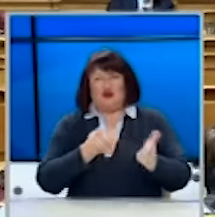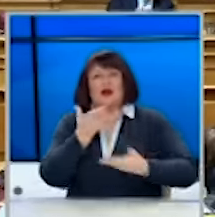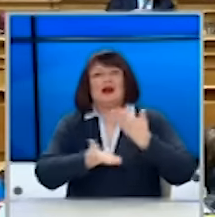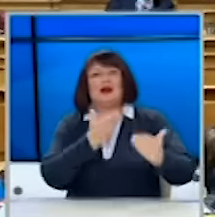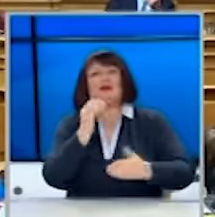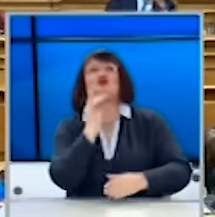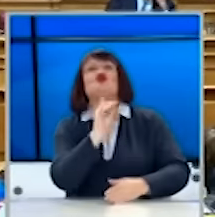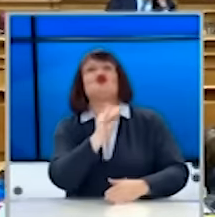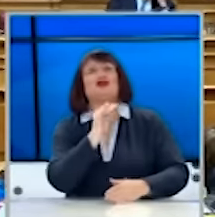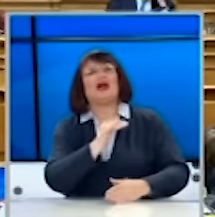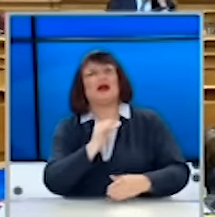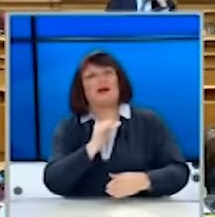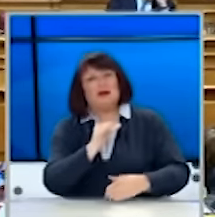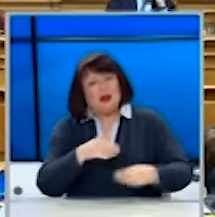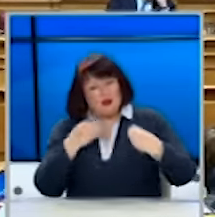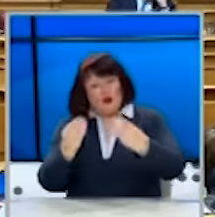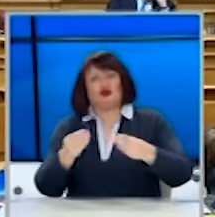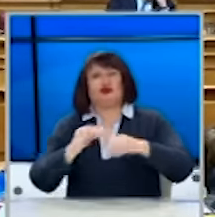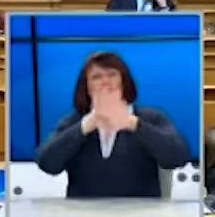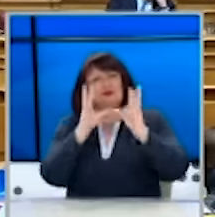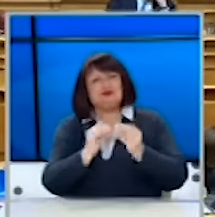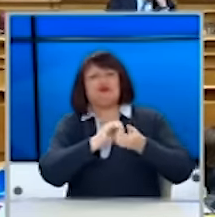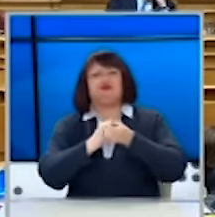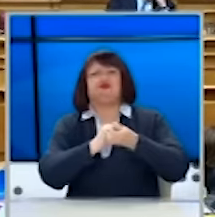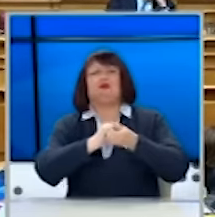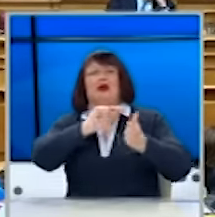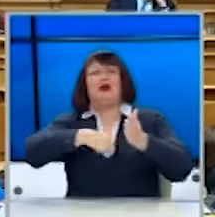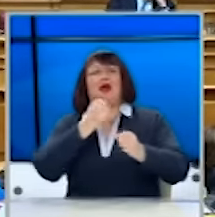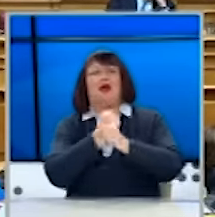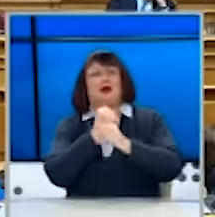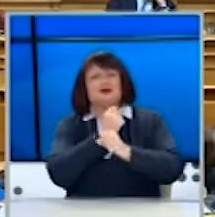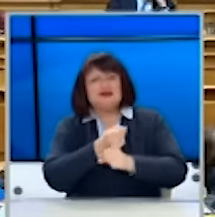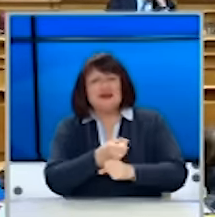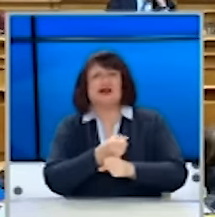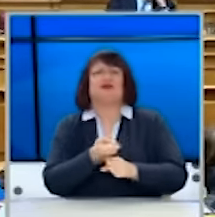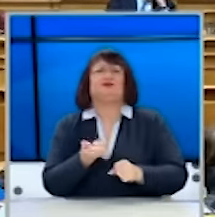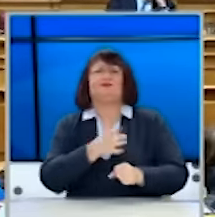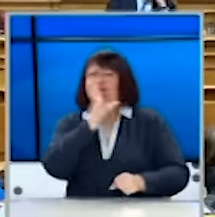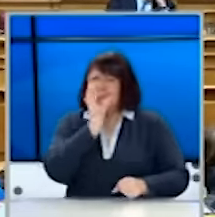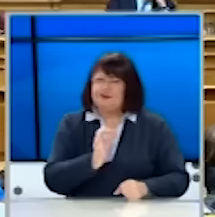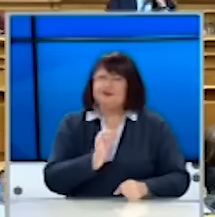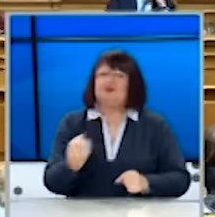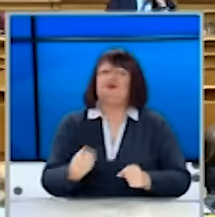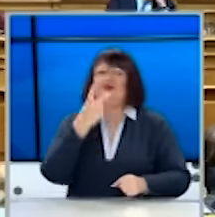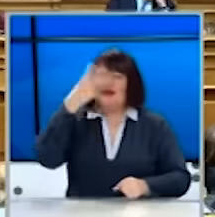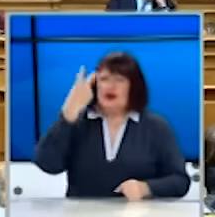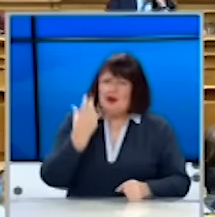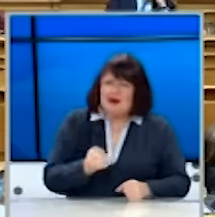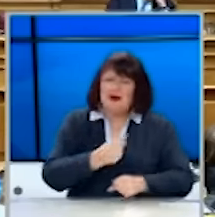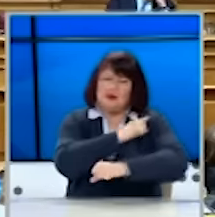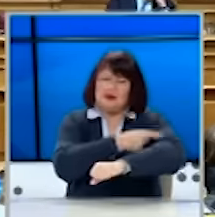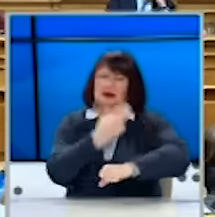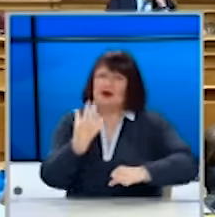των απεργών για συλλογικές συμβάσεις εργασίας, για πραγματική ισχύ και σύγχρονα δικαιώματα,